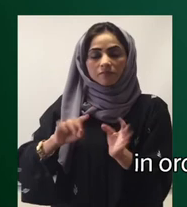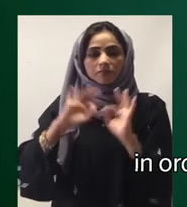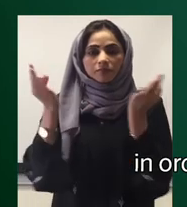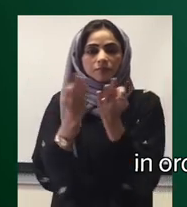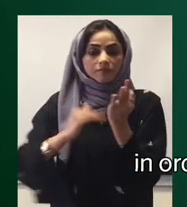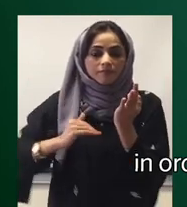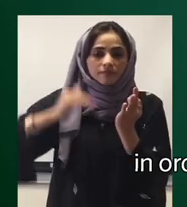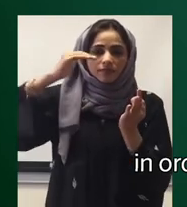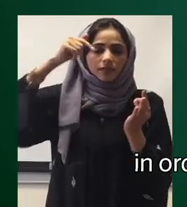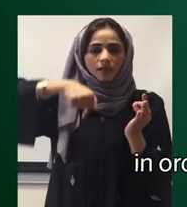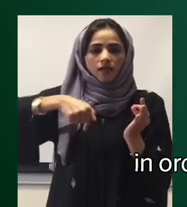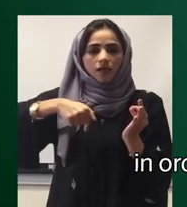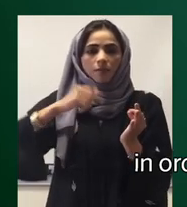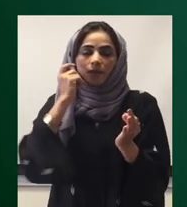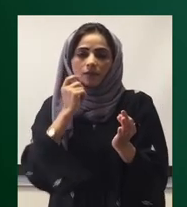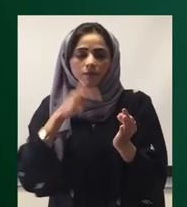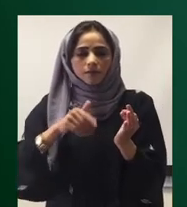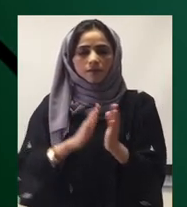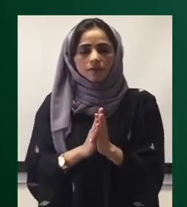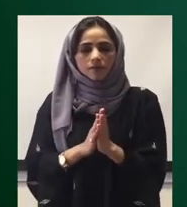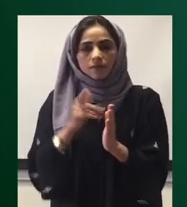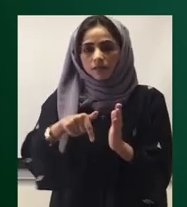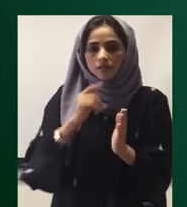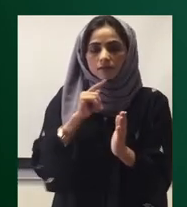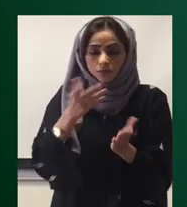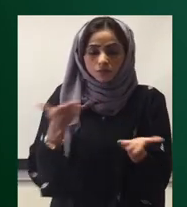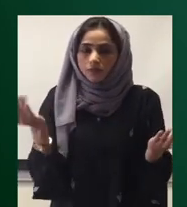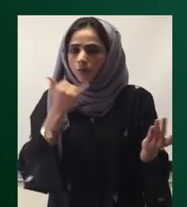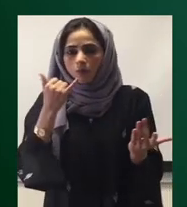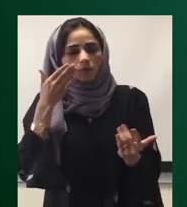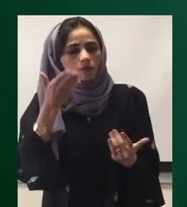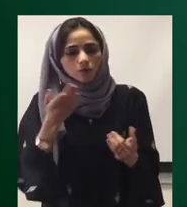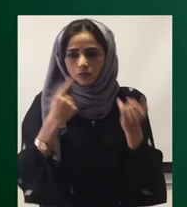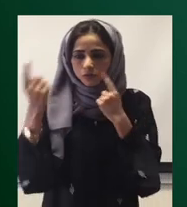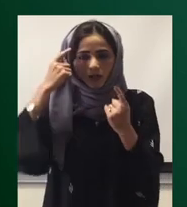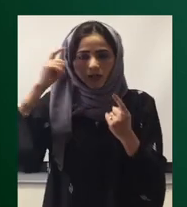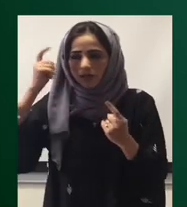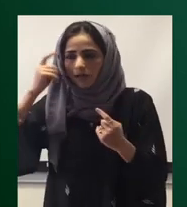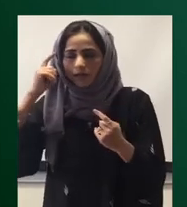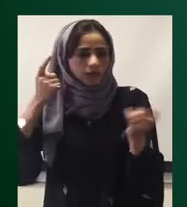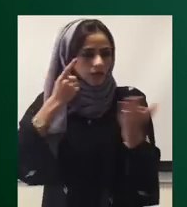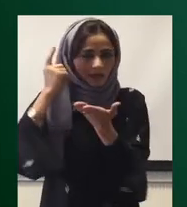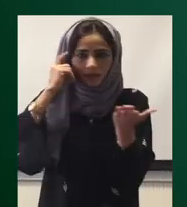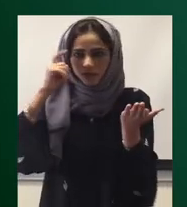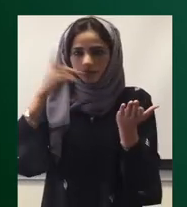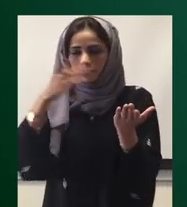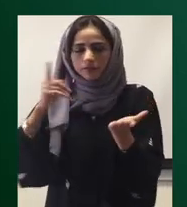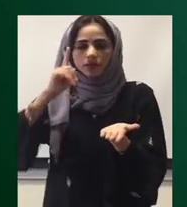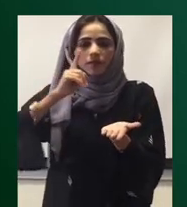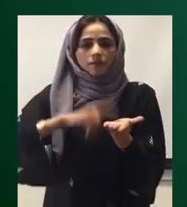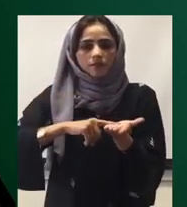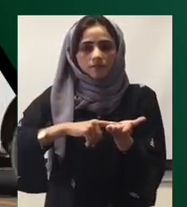تلبي احتياجات وتطلعات المجتمع. لذا يهمنا استطلاع آرائكم حول خدماتنا من خلال الضغط